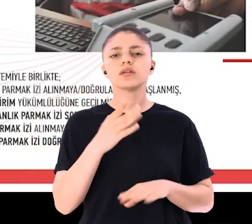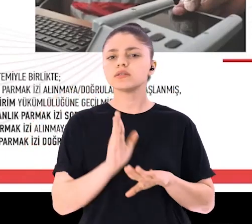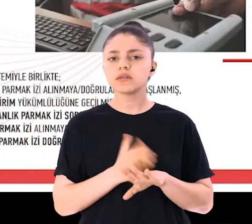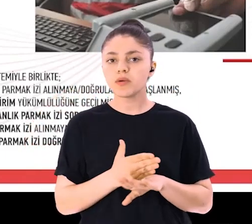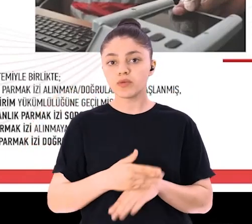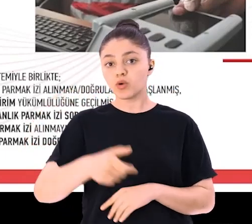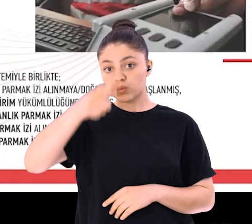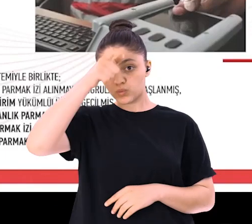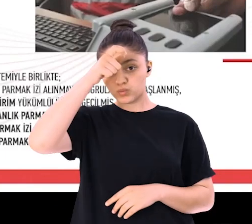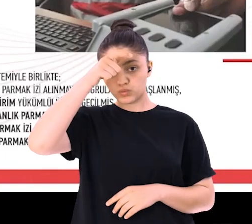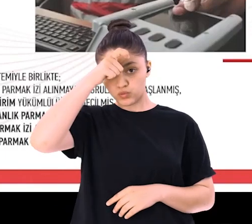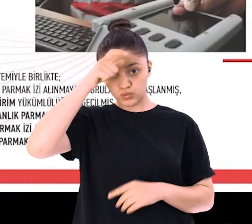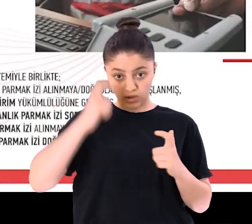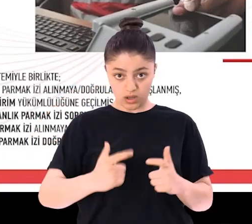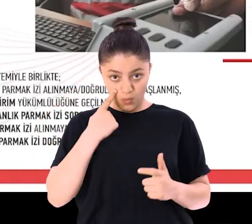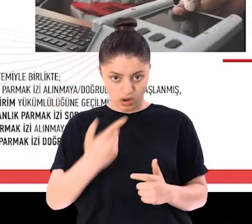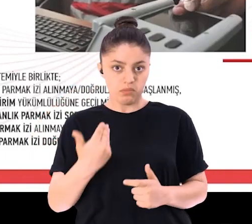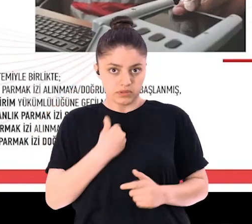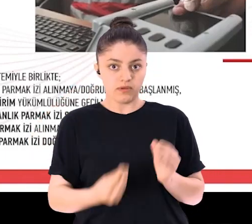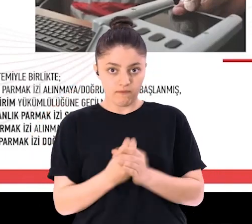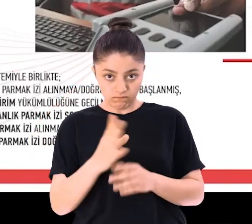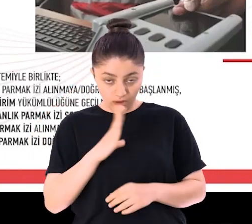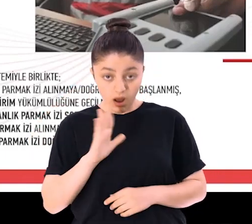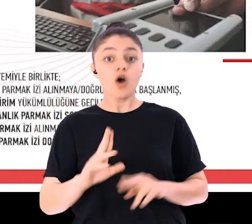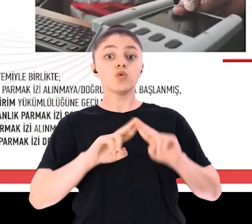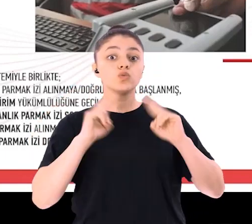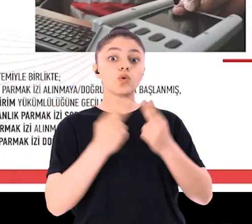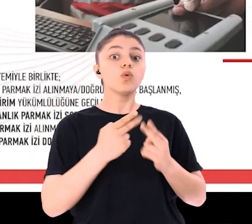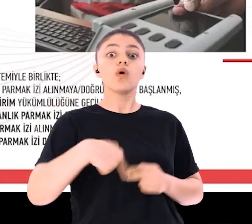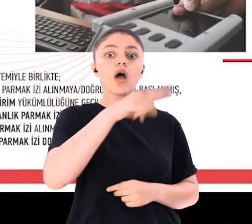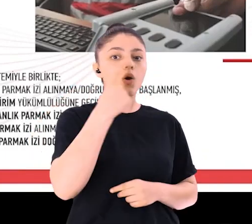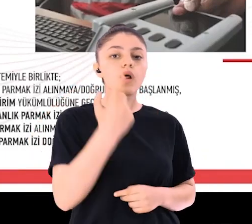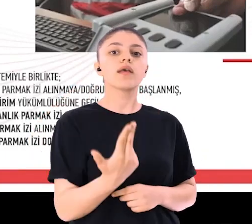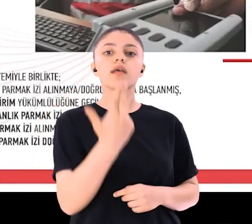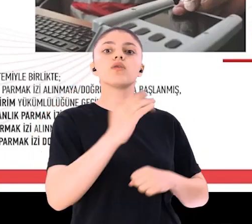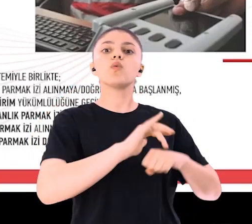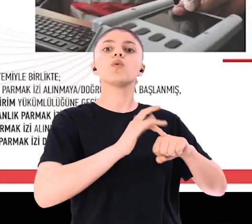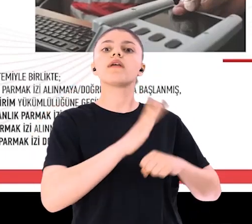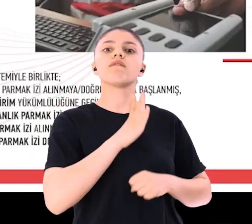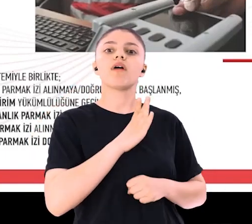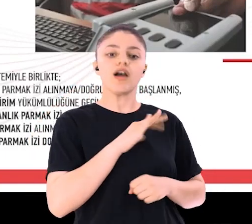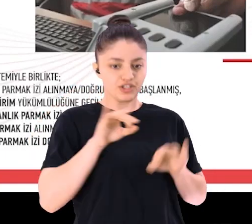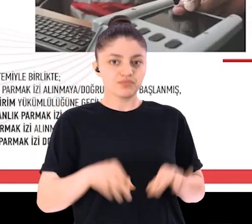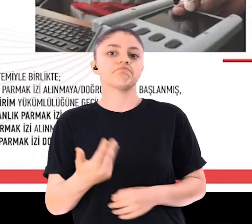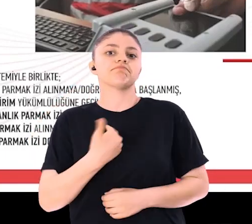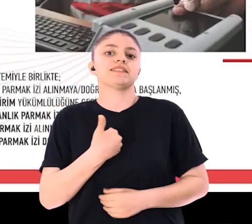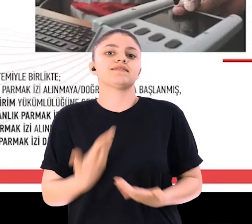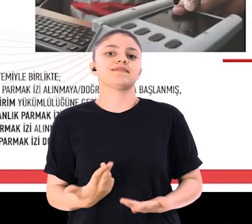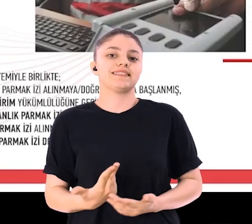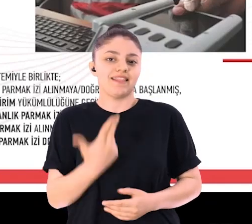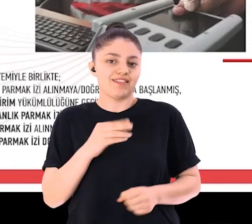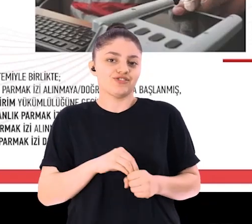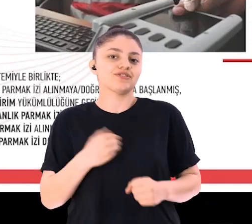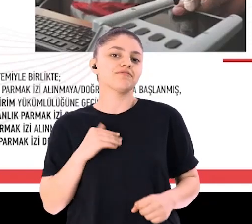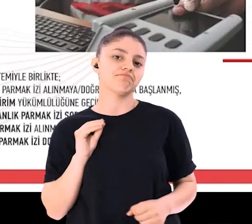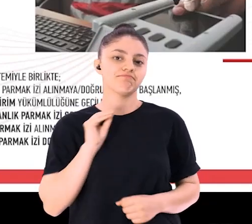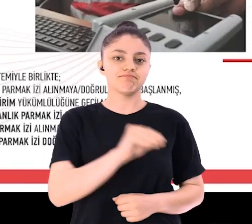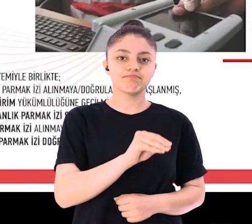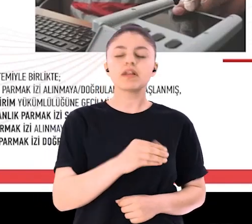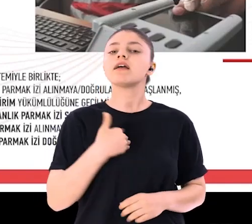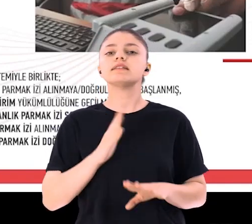üstüne niye basarak söylüyorum? Dünyada 7 ülke üretiyor, bir tanesi de biziz Allah'a şükür. Peki biz niye ürettik? Çünkü